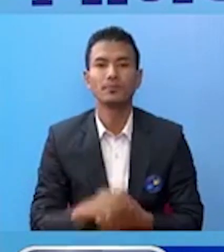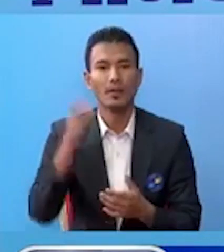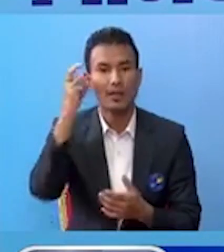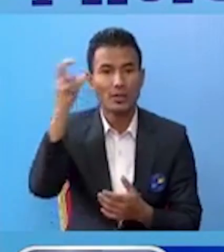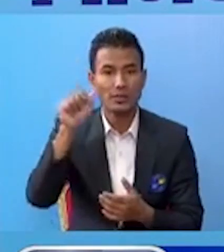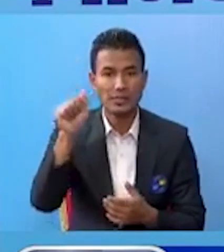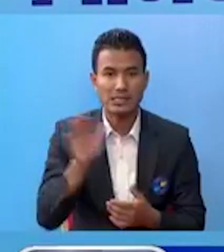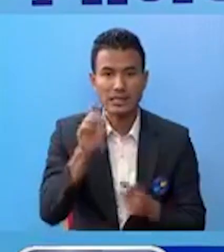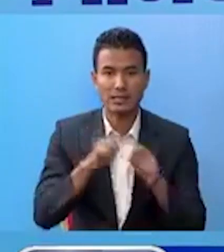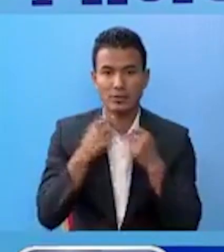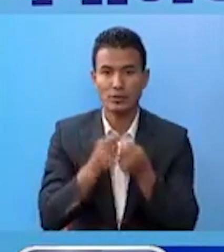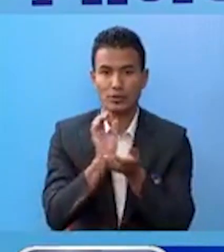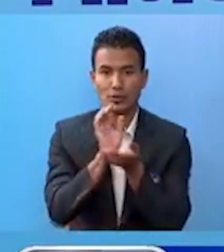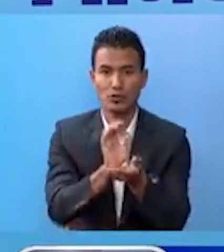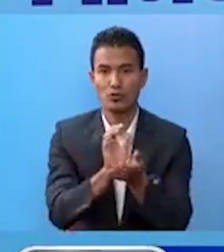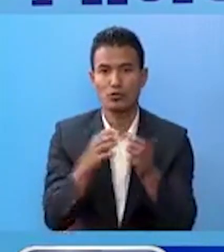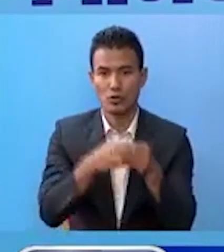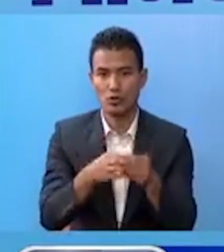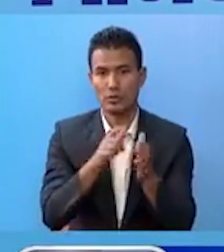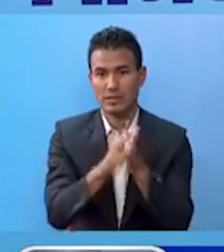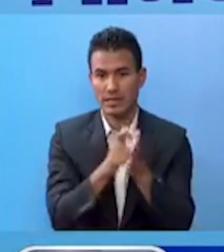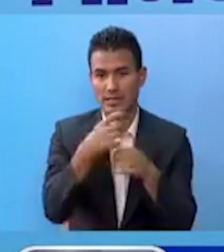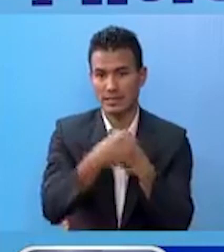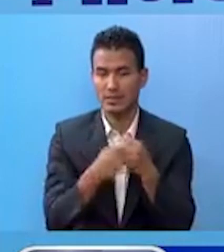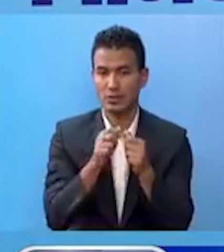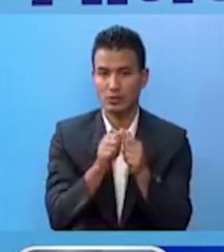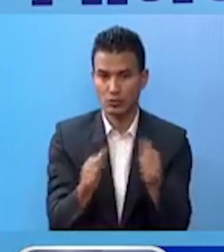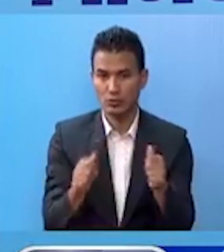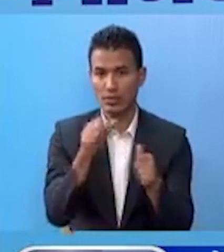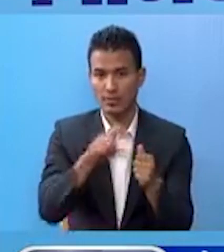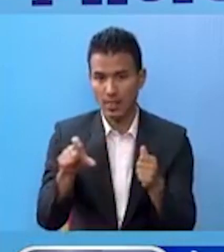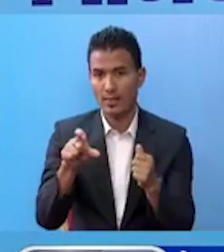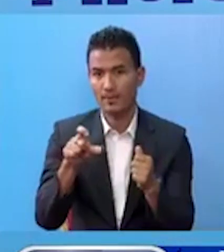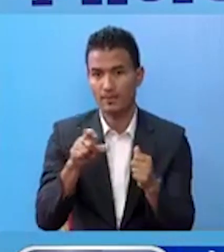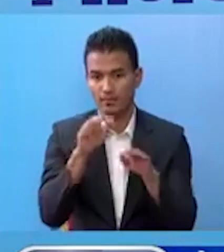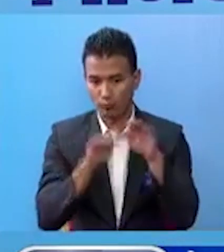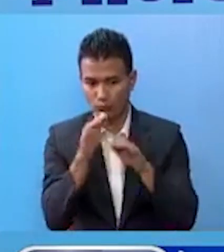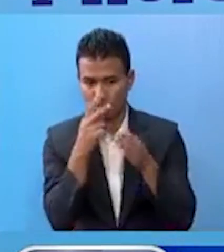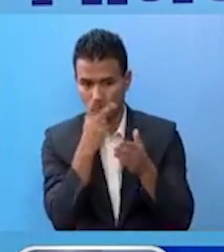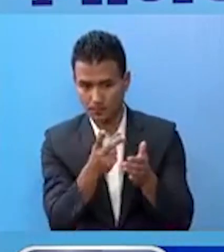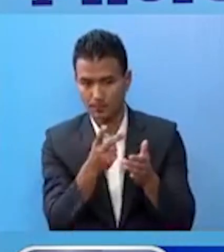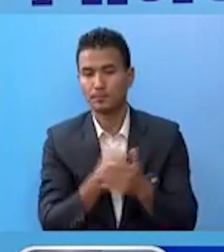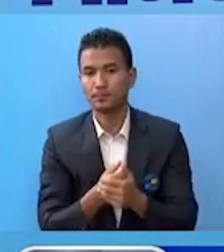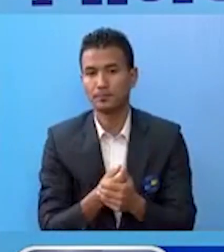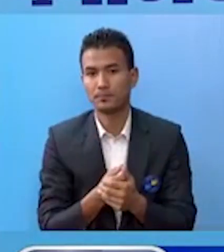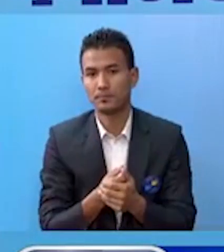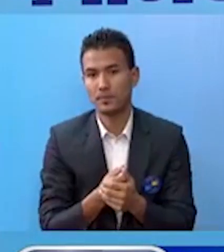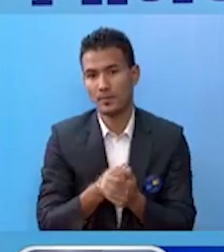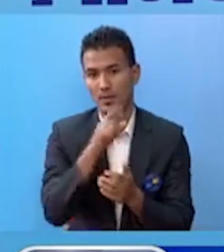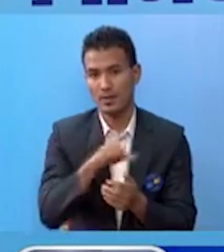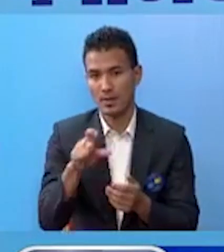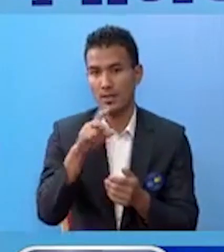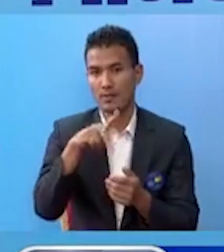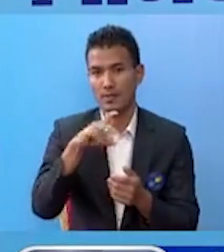दक्षिण एसियाली क्षेत्रीय सहयोग संगठन SAC सदस्य देशहरूसँग नेपाललाई तुलना गरेर हेर्दा